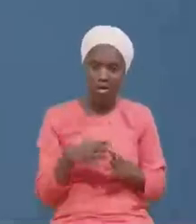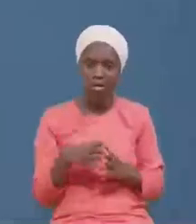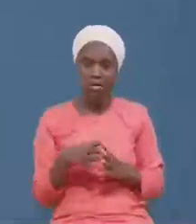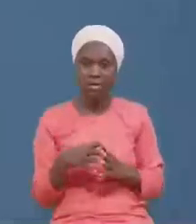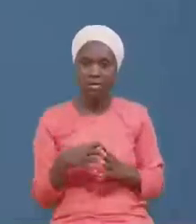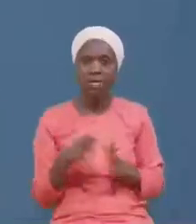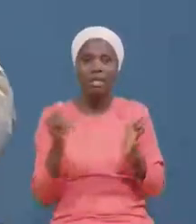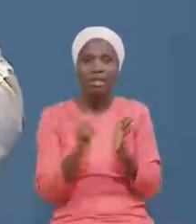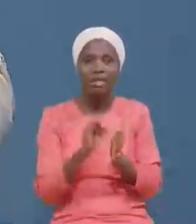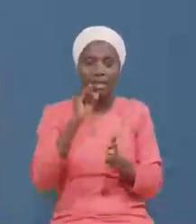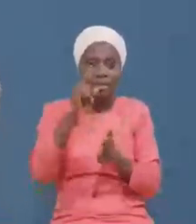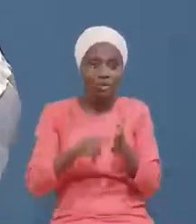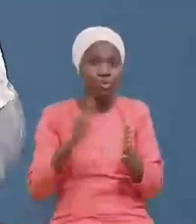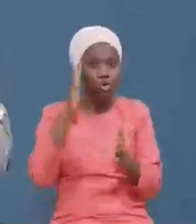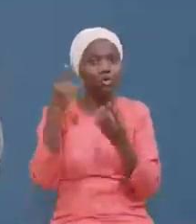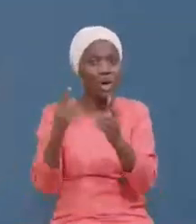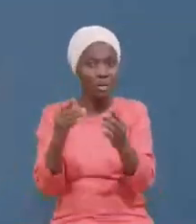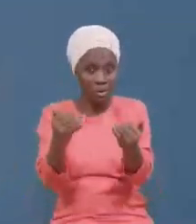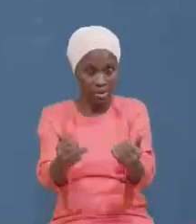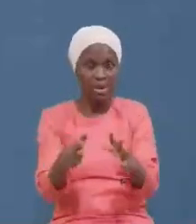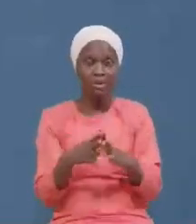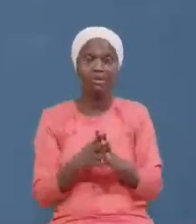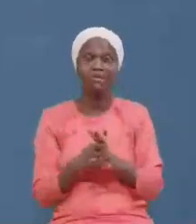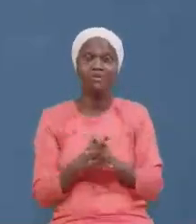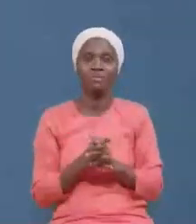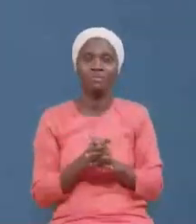C'est exactement ce qui va se passer maintenant.